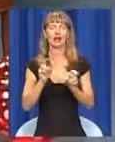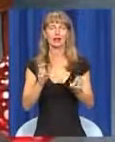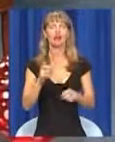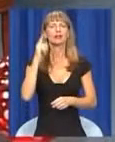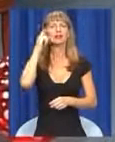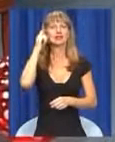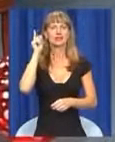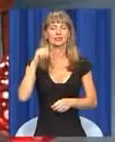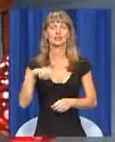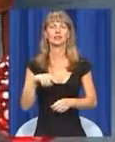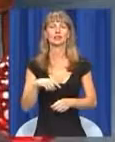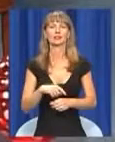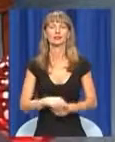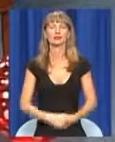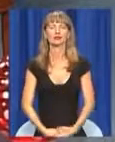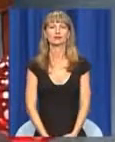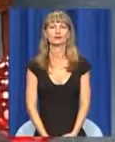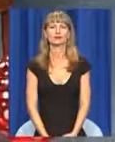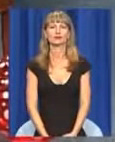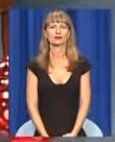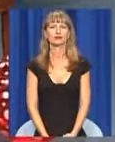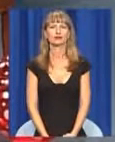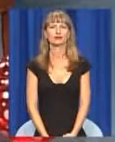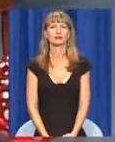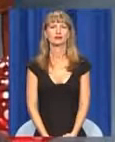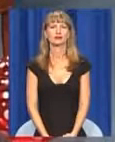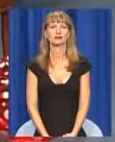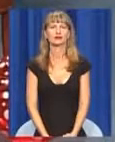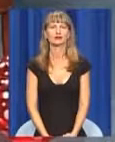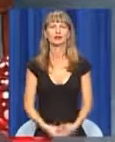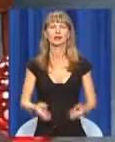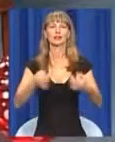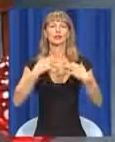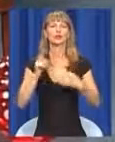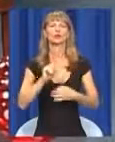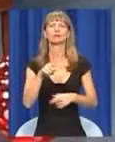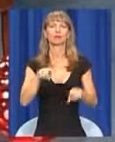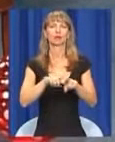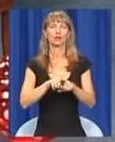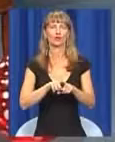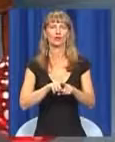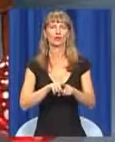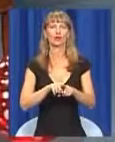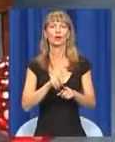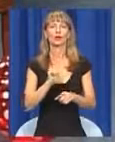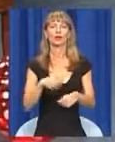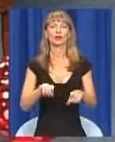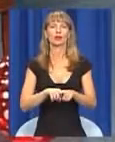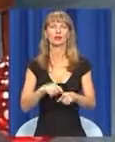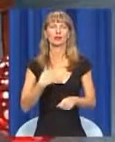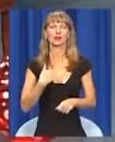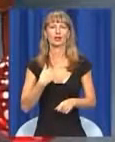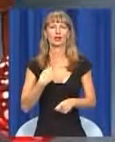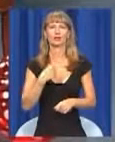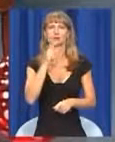я його знаю і я можу розказати. Ну розповідай, що ж він такий чи хто він такий, тому що я так